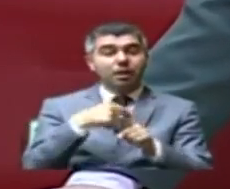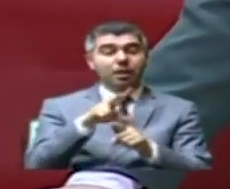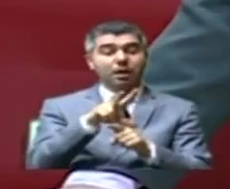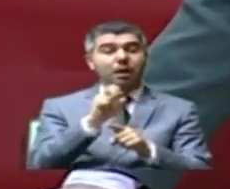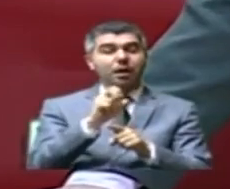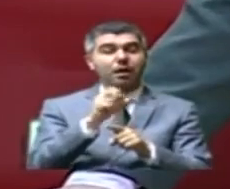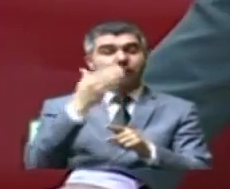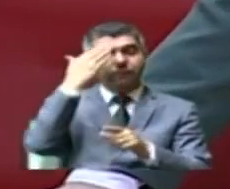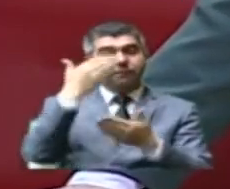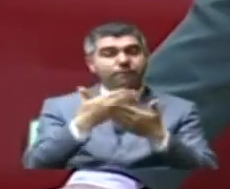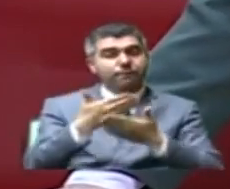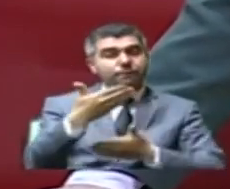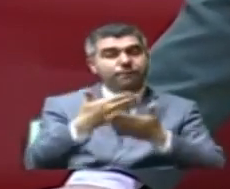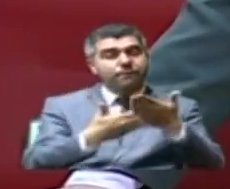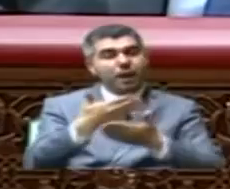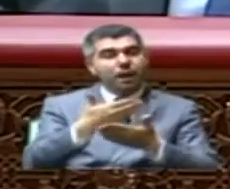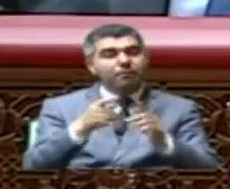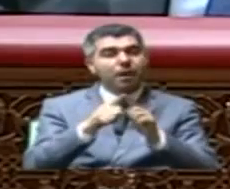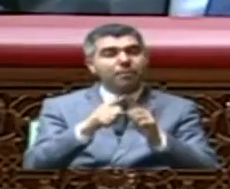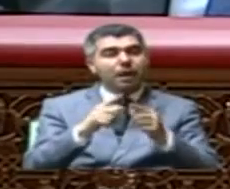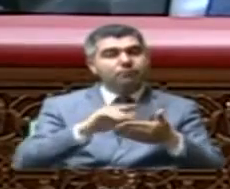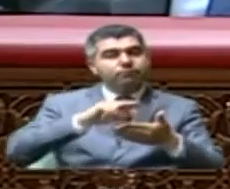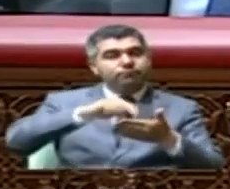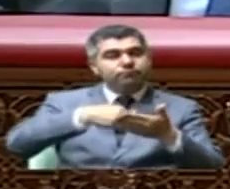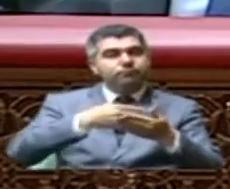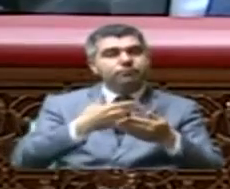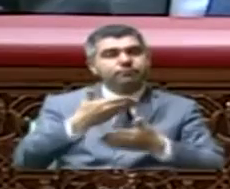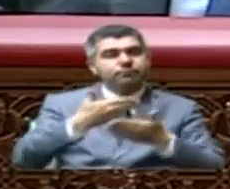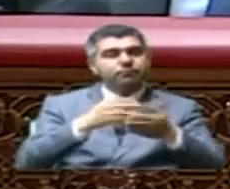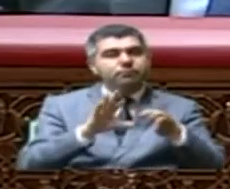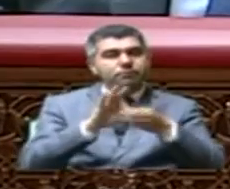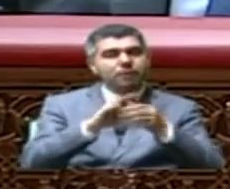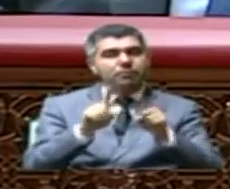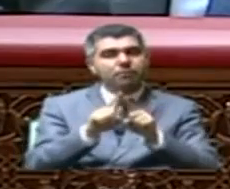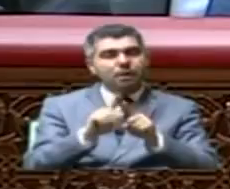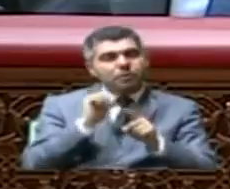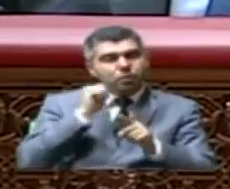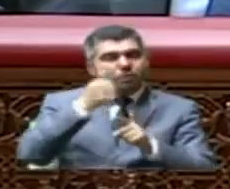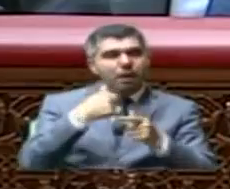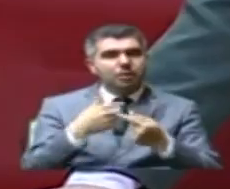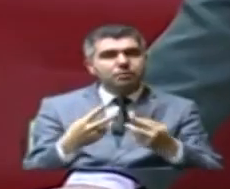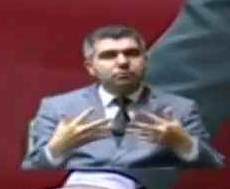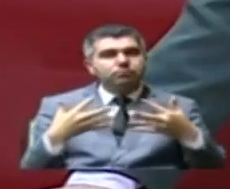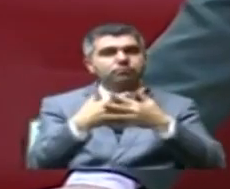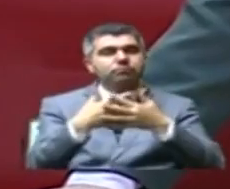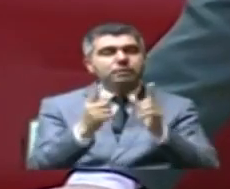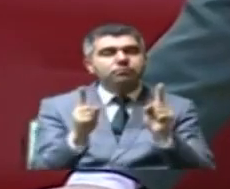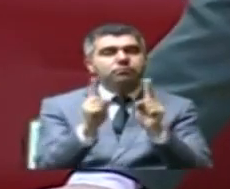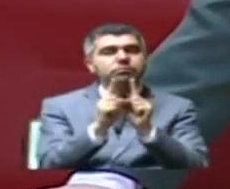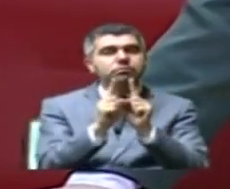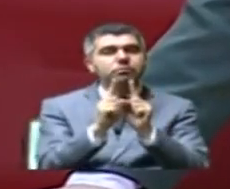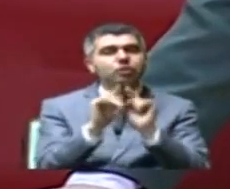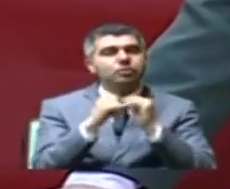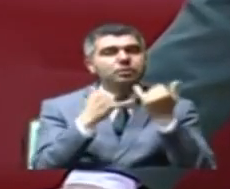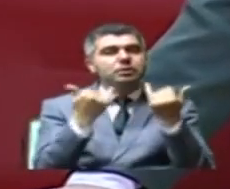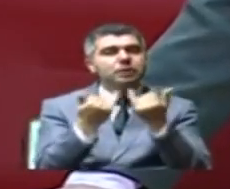نحن جاهزون على اساس اننا نوقع الان ابتداء من الغد اذا بغيتوا في اطار التفاعل الايجابي